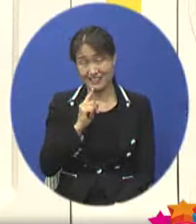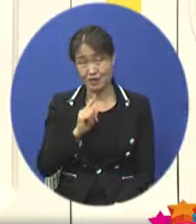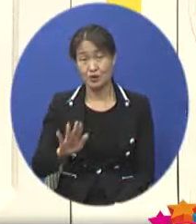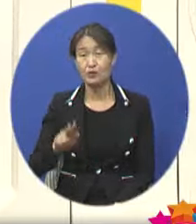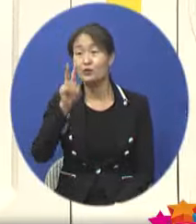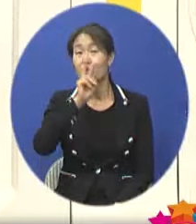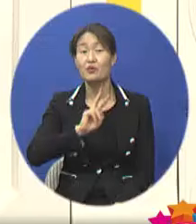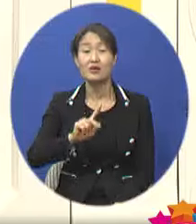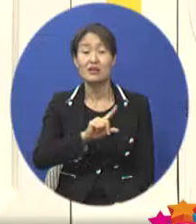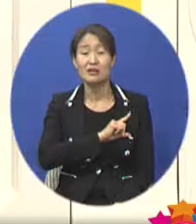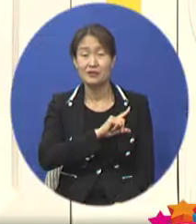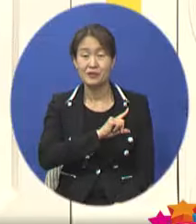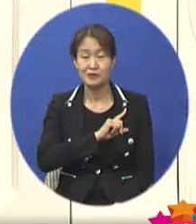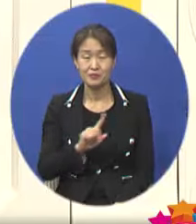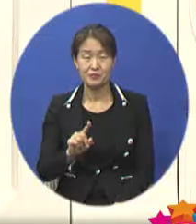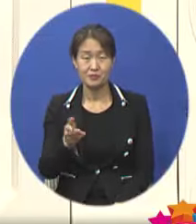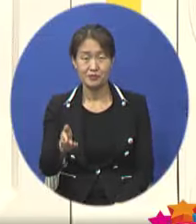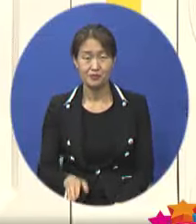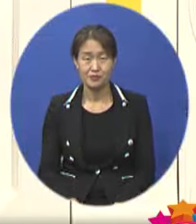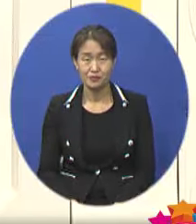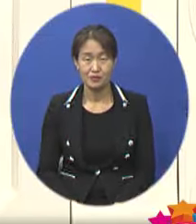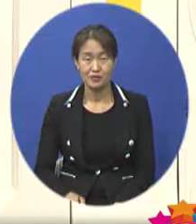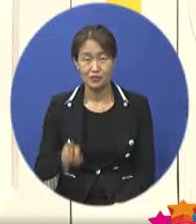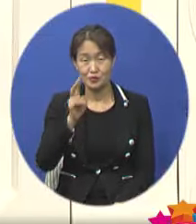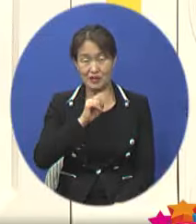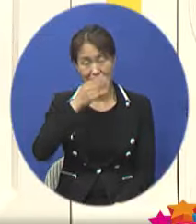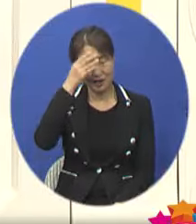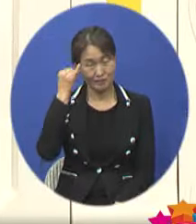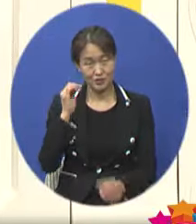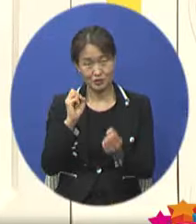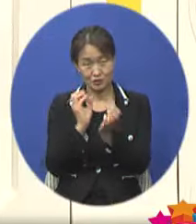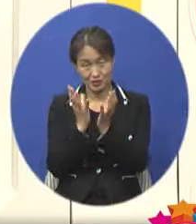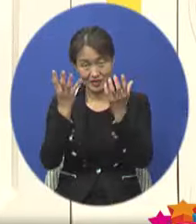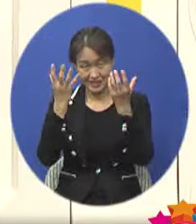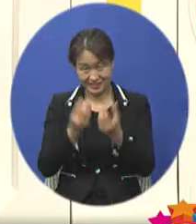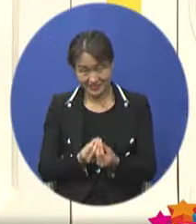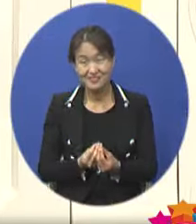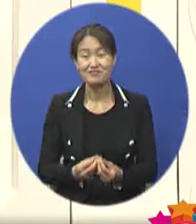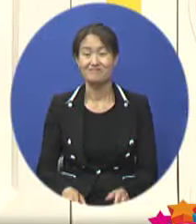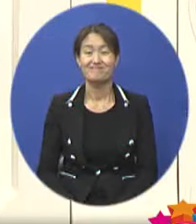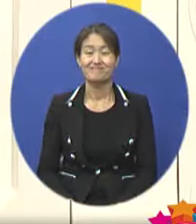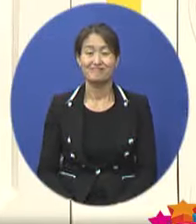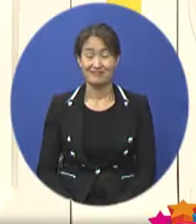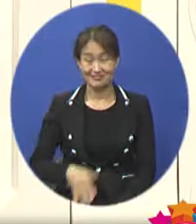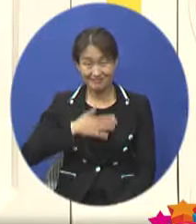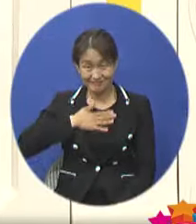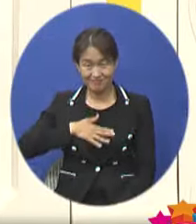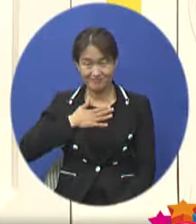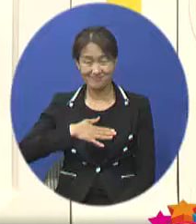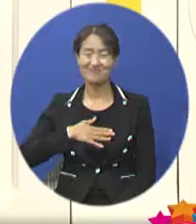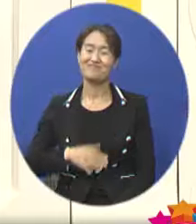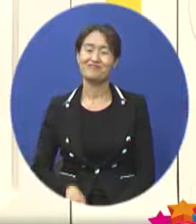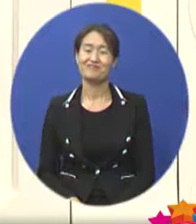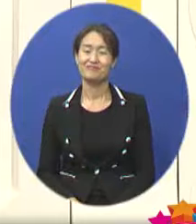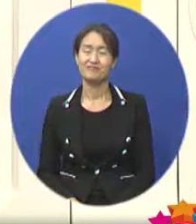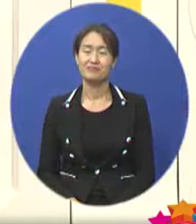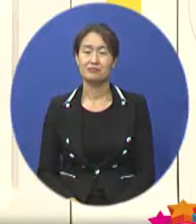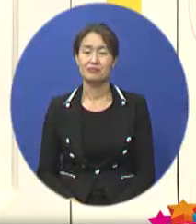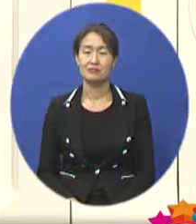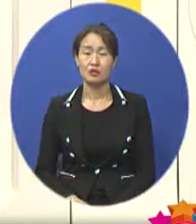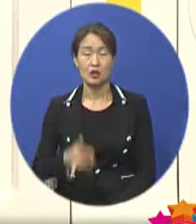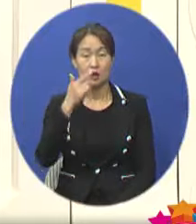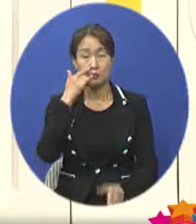불러주실 노래는요? 노래는 한미꽃 사연 부르죠. 방금 불렀던. 예. 예, 알겠습니다. 예.